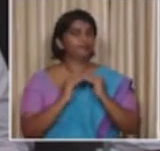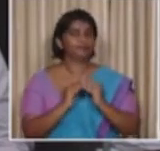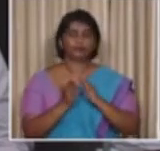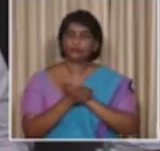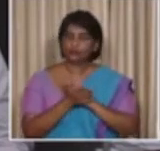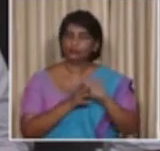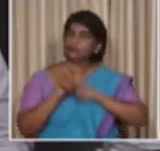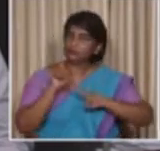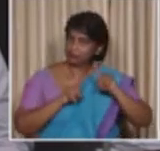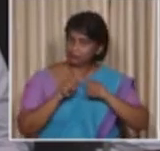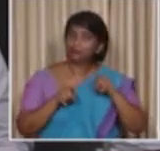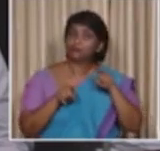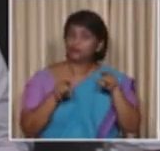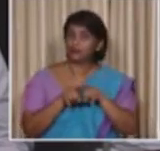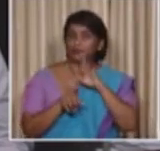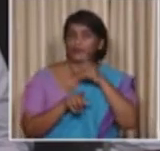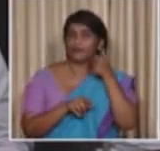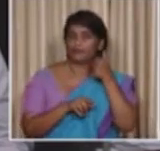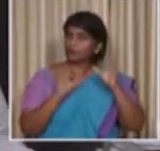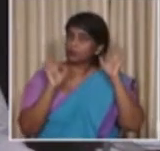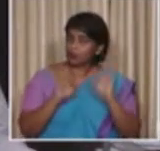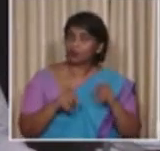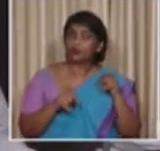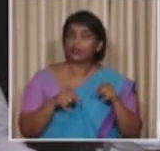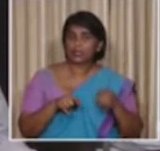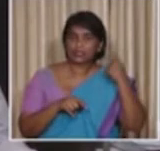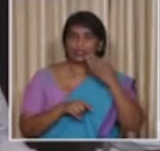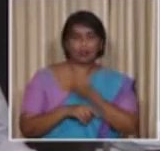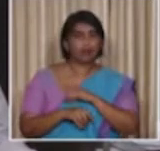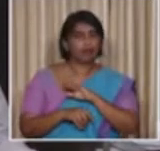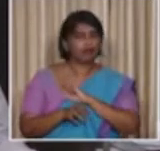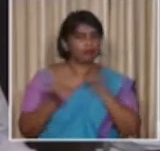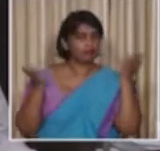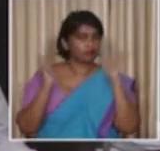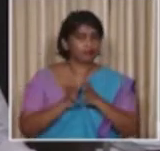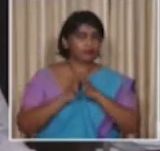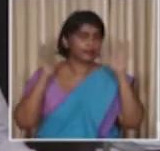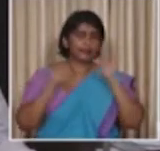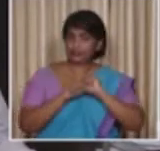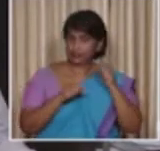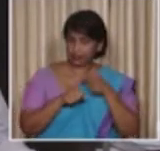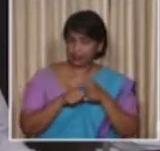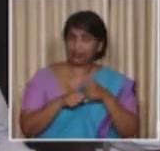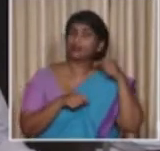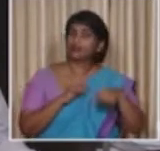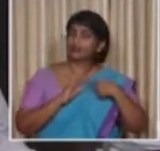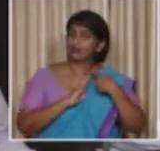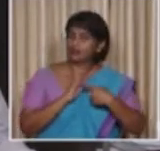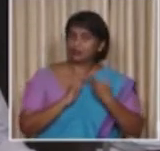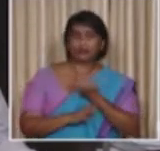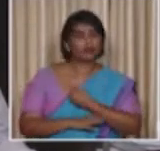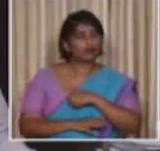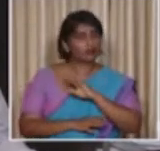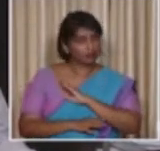සාමය සාකච්ඡාව ඒ තමයි ඊටාත්ම අවශ්‍ය වන්නේ. දැන් ඊයේ ස්වාමීන් වහන්සේලා ඇවිල්ලා මෙතන විශාල උද්ඝෝෂණයක් කළා. මේ රටේ